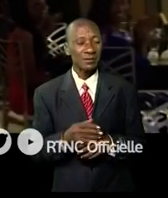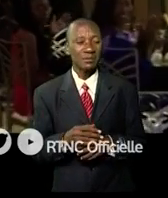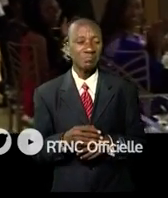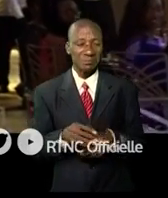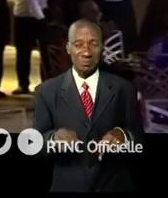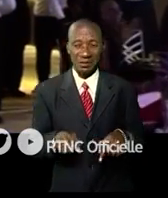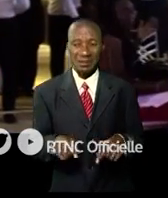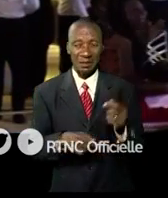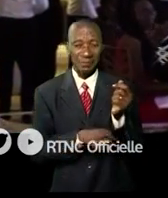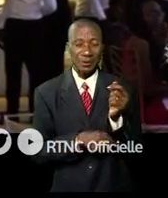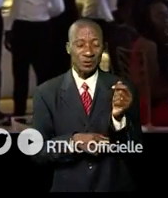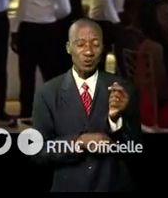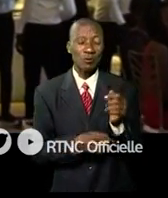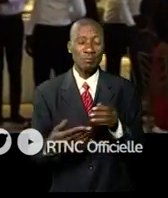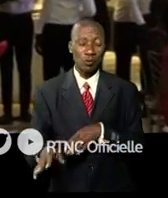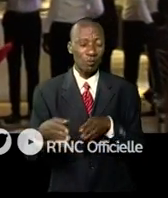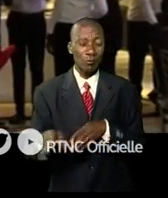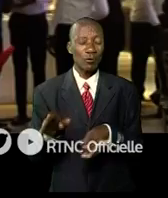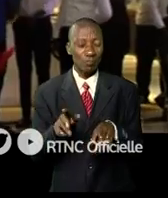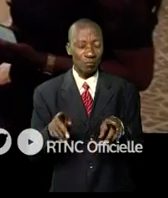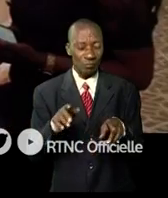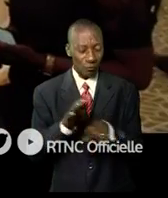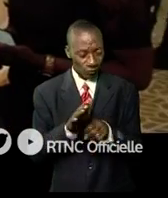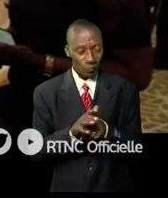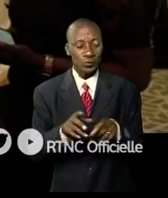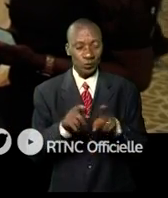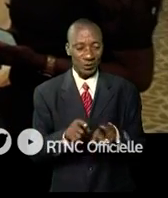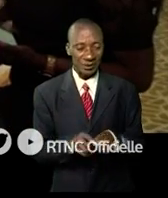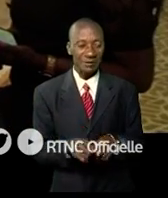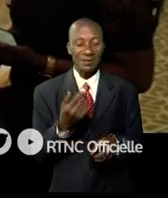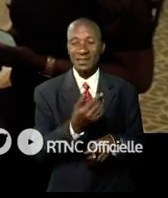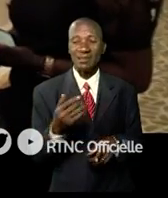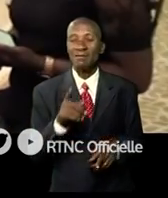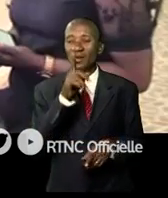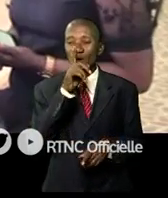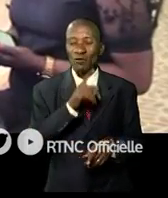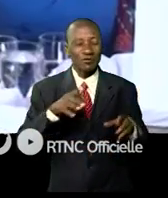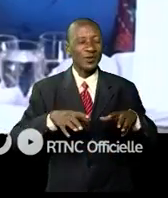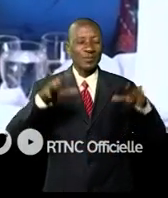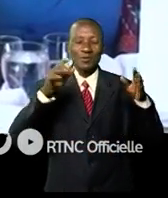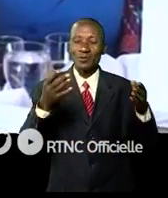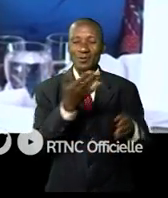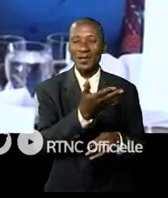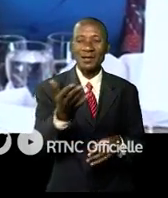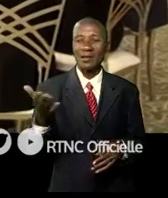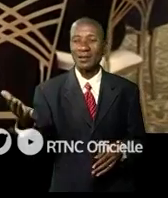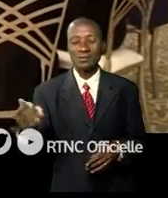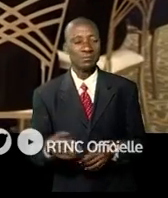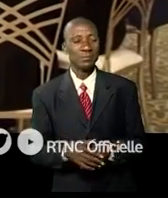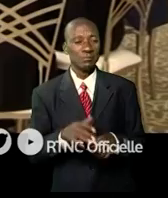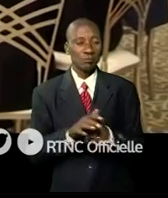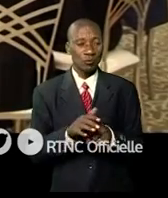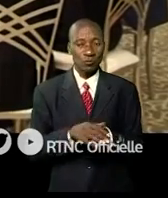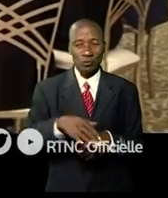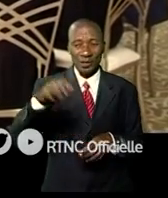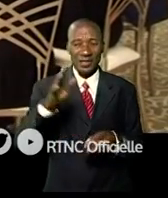aussi des orphelins. Ces derniers sont stigmatisés par leur communauté. Beaucoup ne peuvent aller à l'école car ils doivent